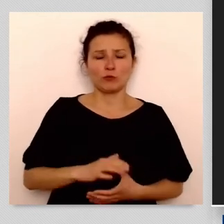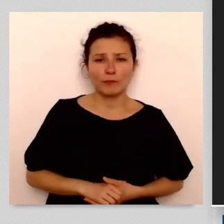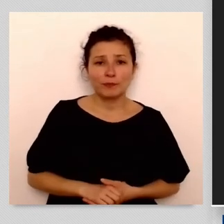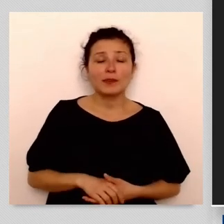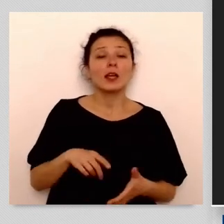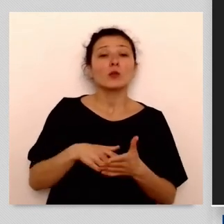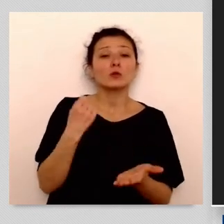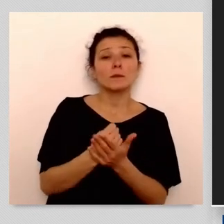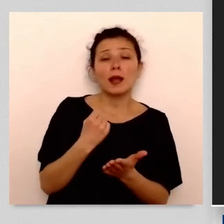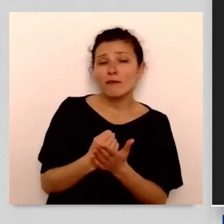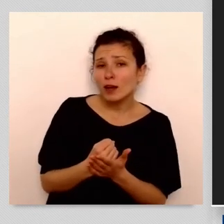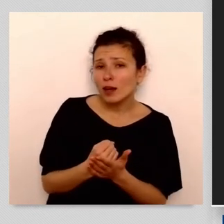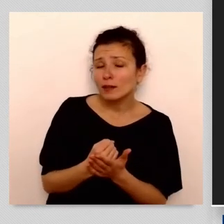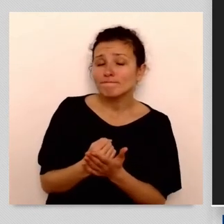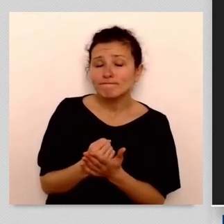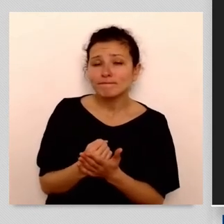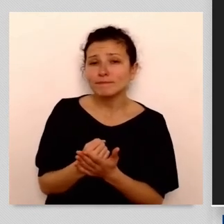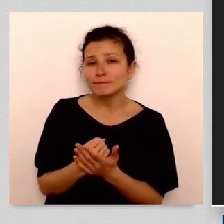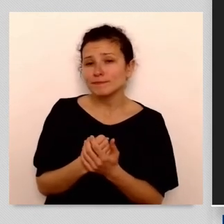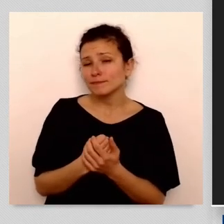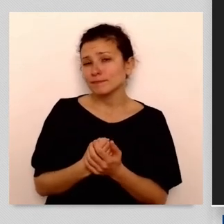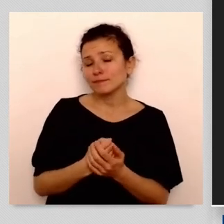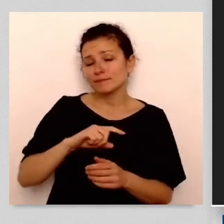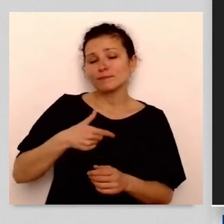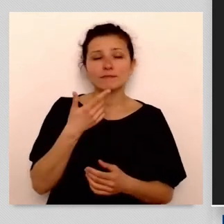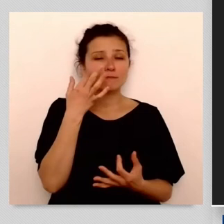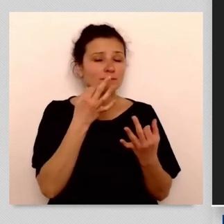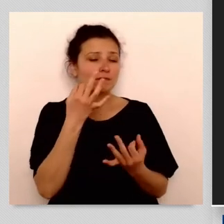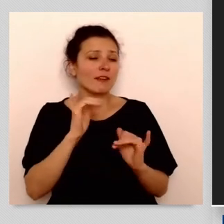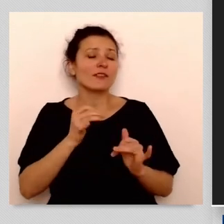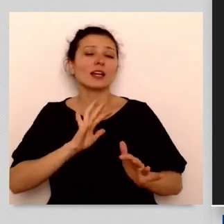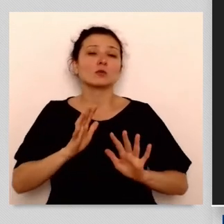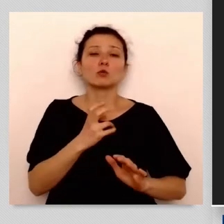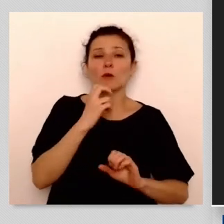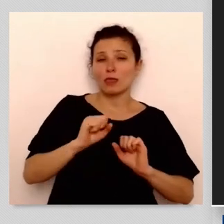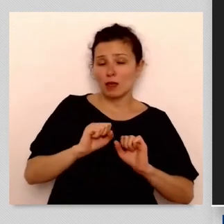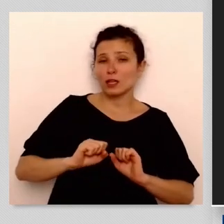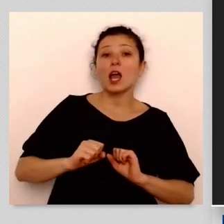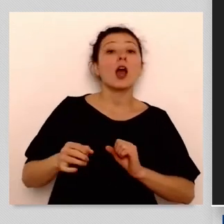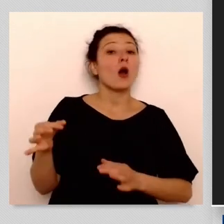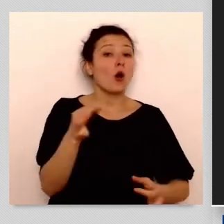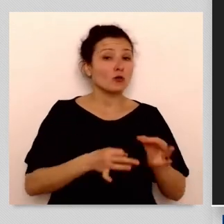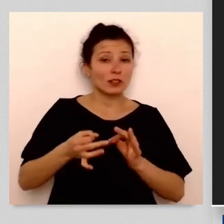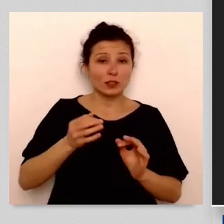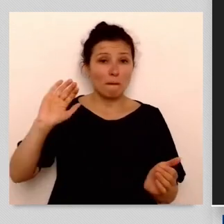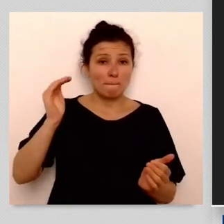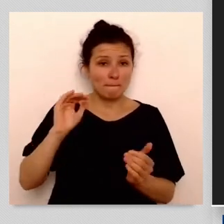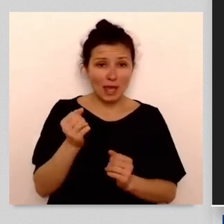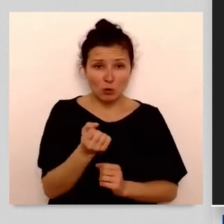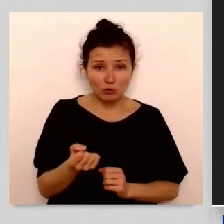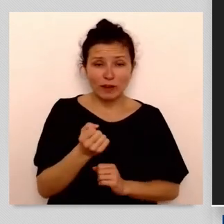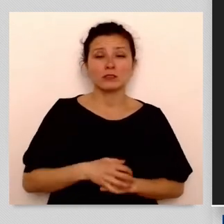wyjścia też od takiego punktu, w którym zastanawiamy się, jak energię oszczędzać i w jaki sposób